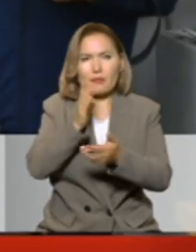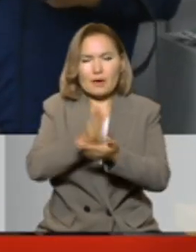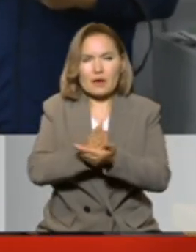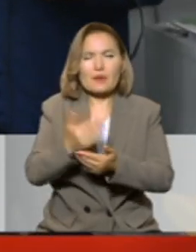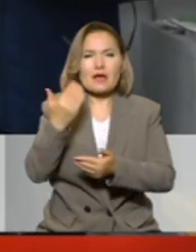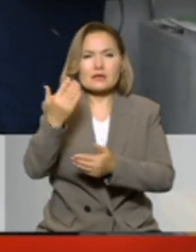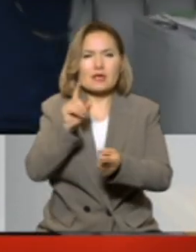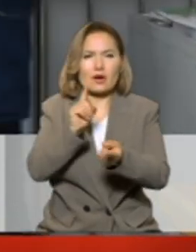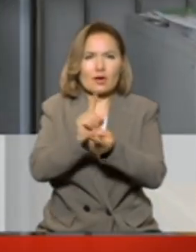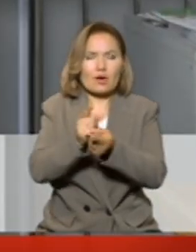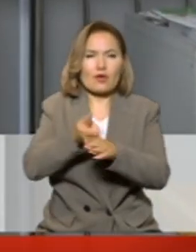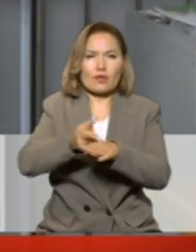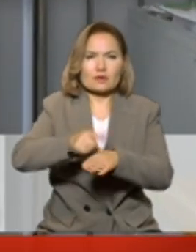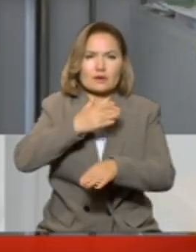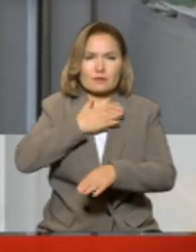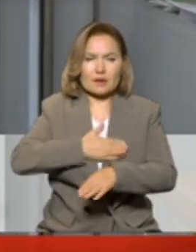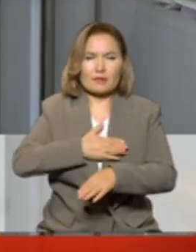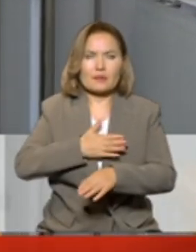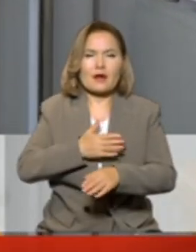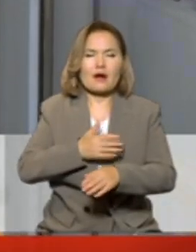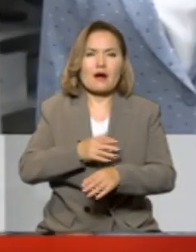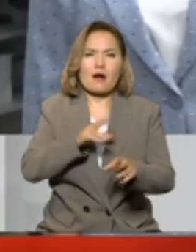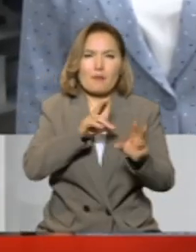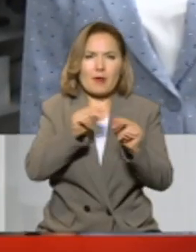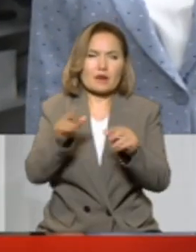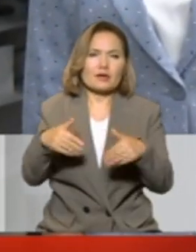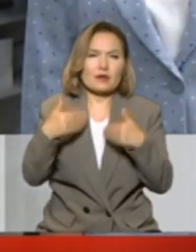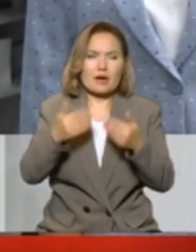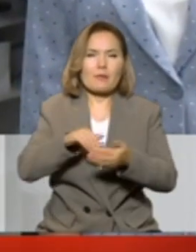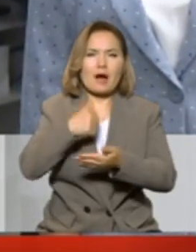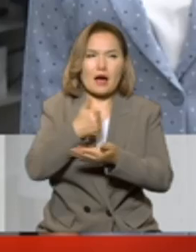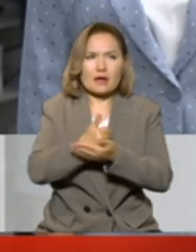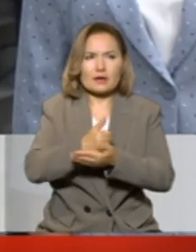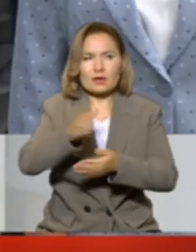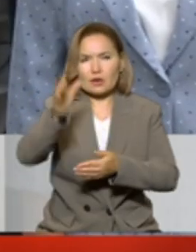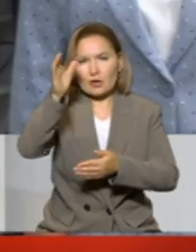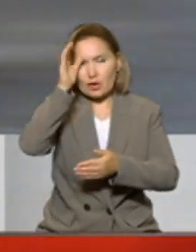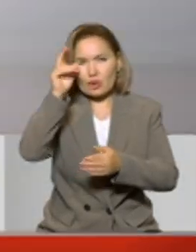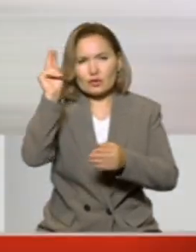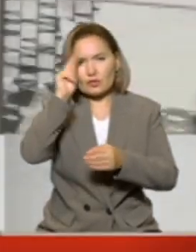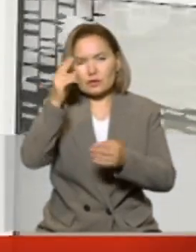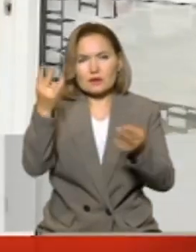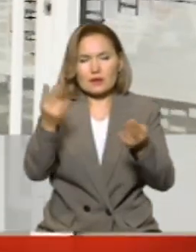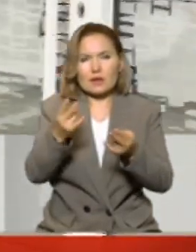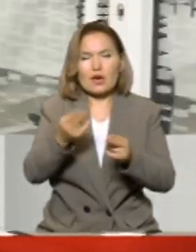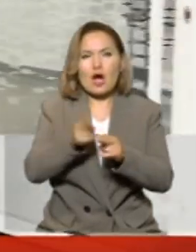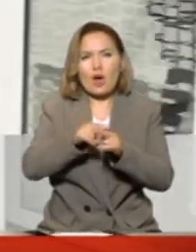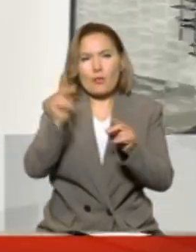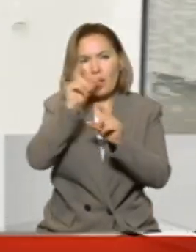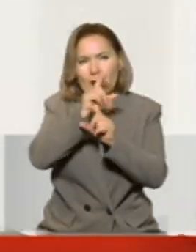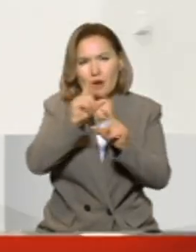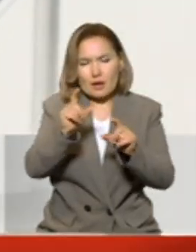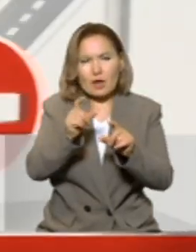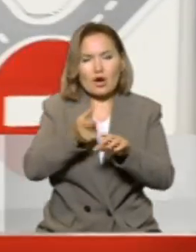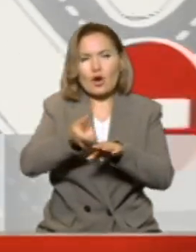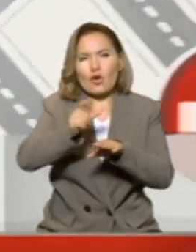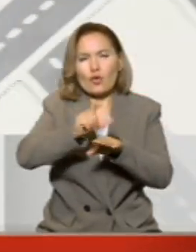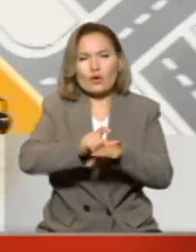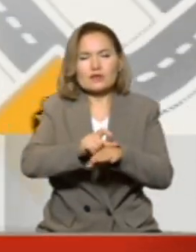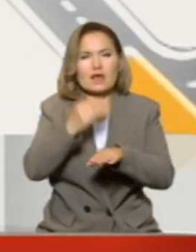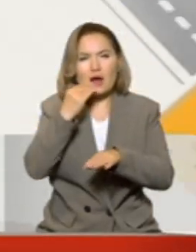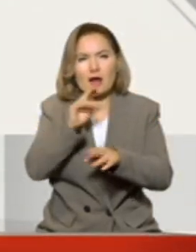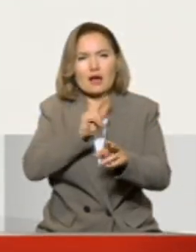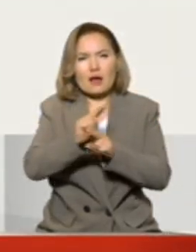Сізді көргеніме өте қуаныштымын. Бақытты болыңдар. Ең алдымен білім алу дегенде. Бұл мектеп беретін терең біліммен ғана